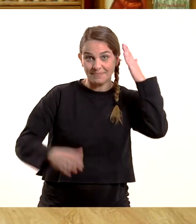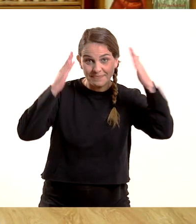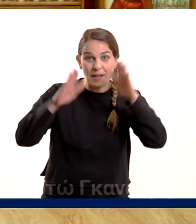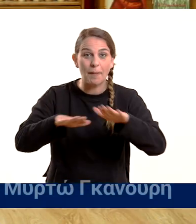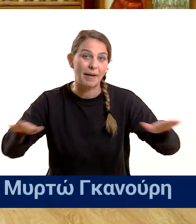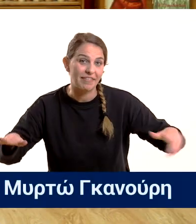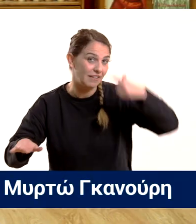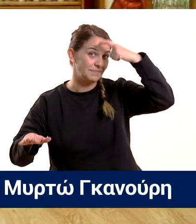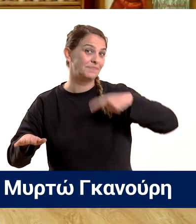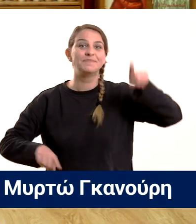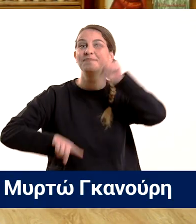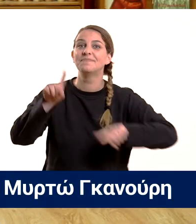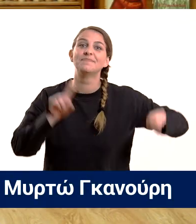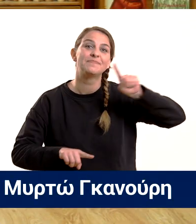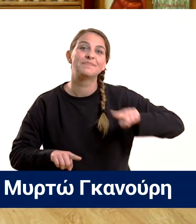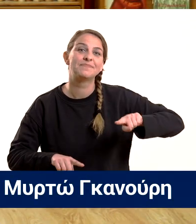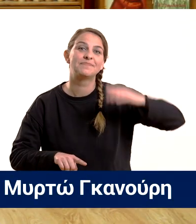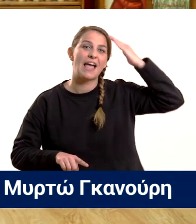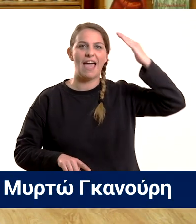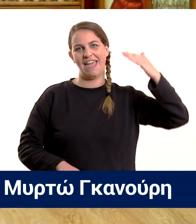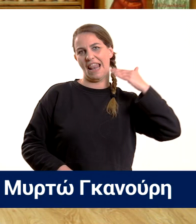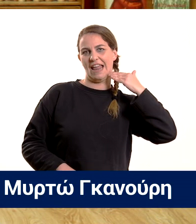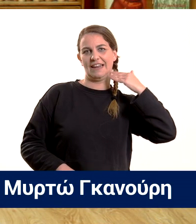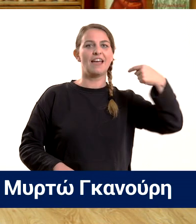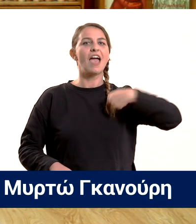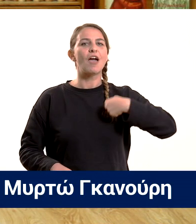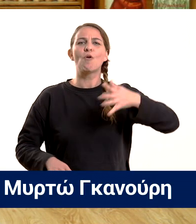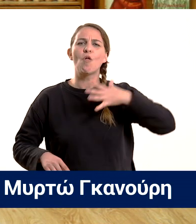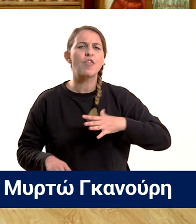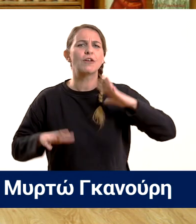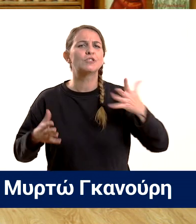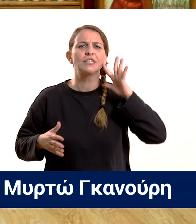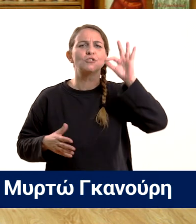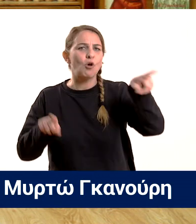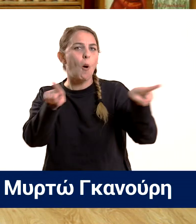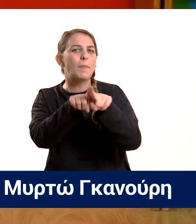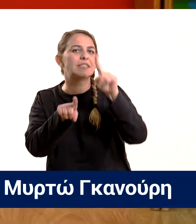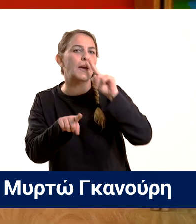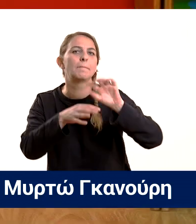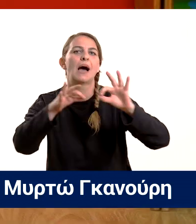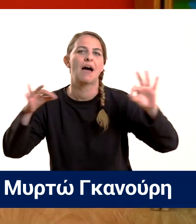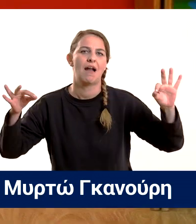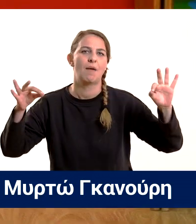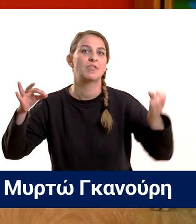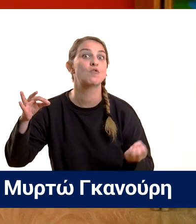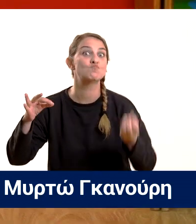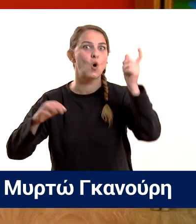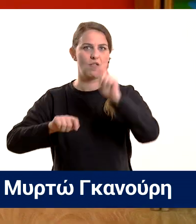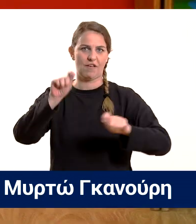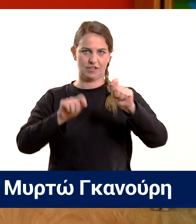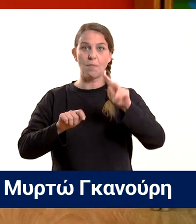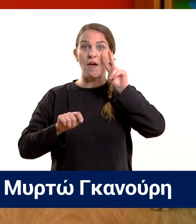Γεια σας, είμαι η κυρία Ελένη και βρίσκομαι κοντά σας για να δημιουργήσουμε μαζί μοναδικά και απίθανα παραμύθια. Αυτές εδώ